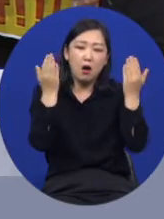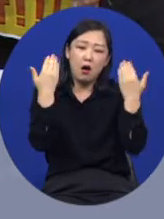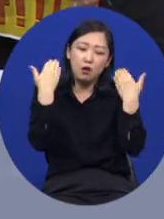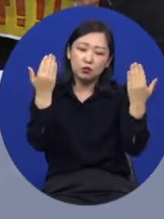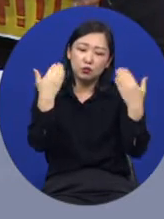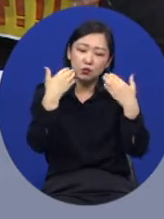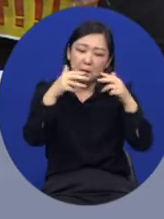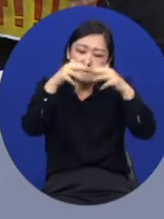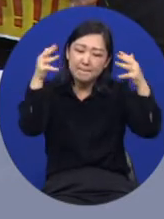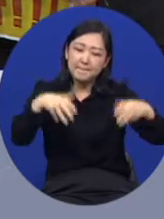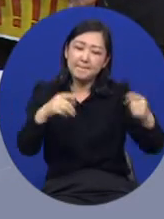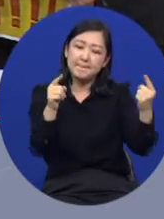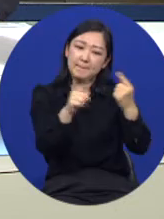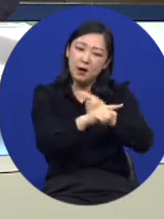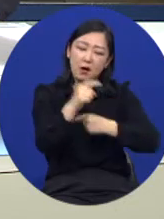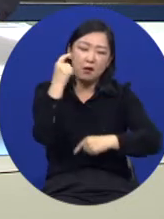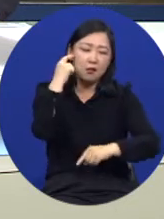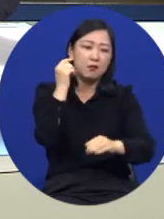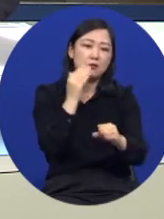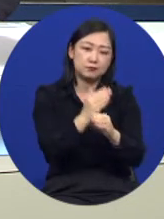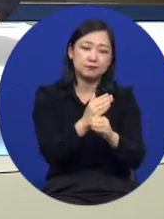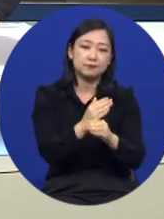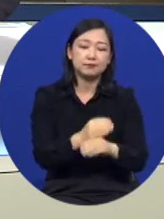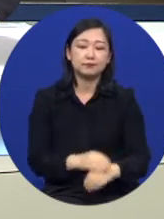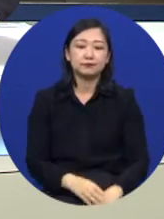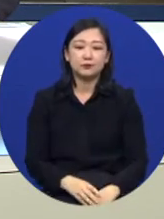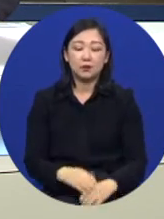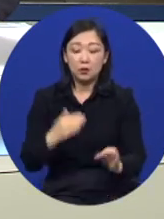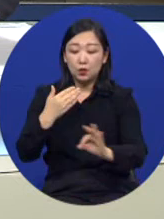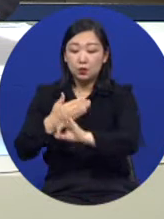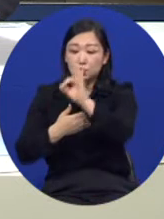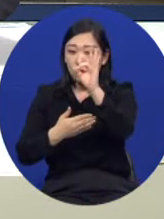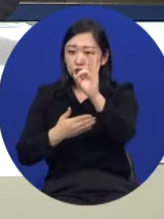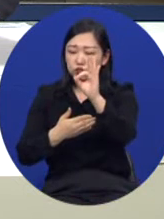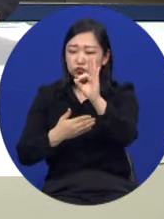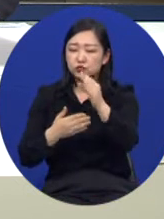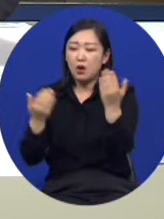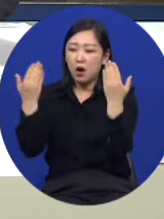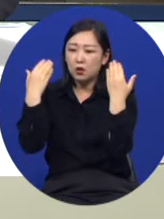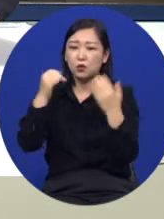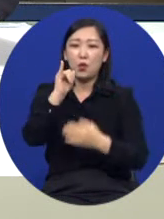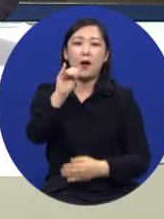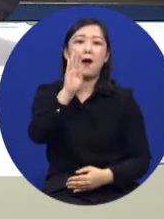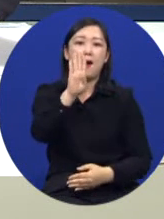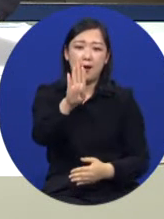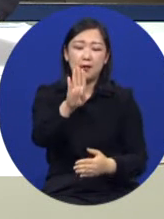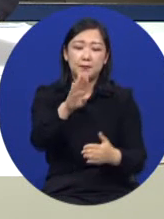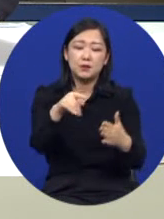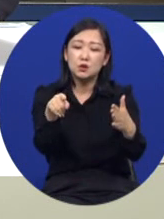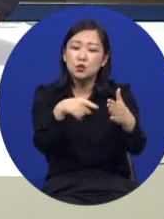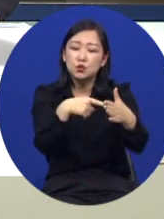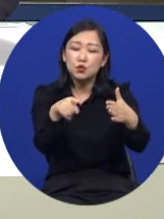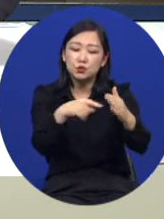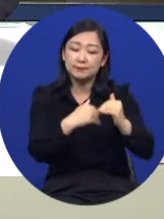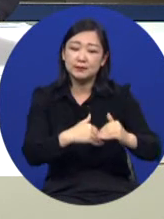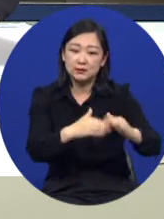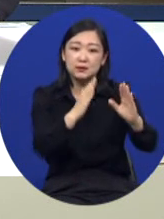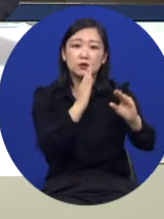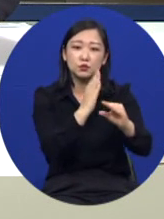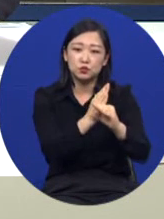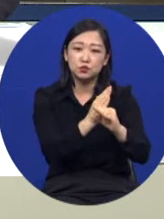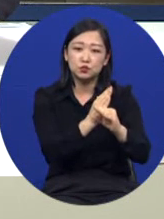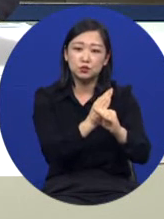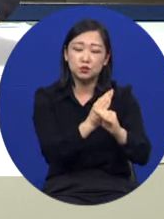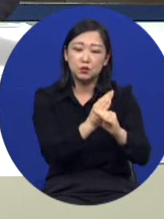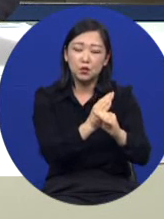바꾸는 것도 한번 생각을 하고 있고. 지금 동부지역 학교를 중심으로 IB 지금 교육이 진행되고 있고,